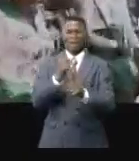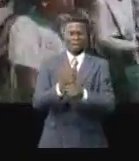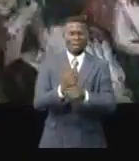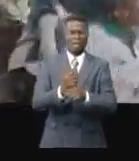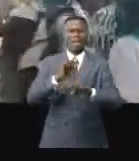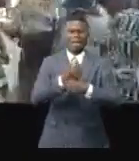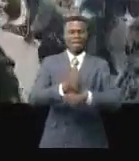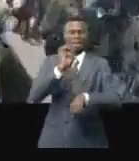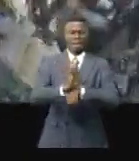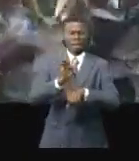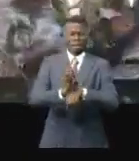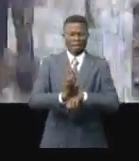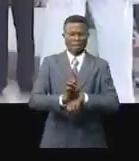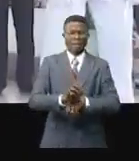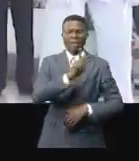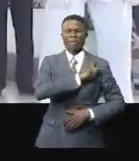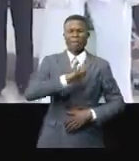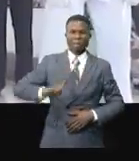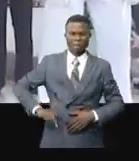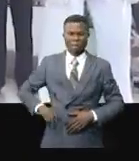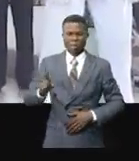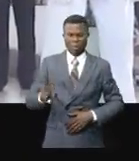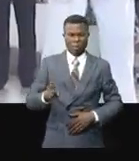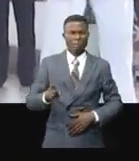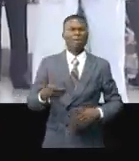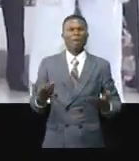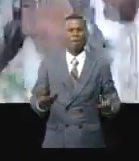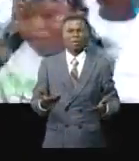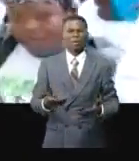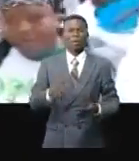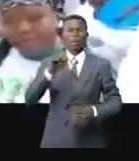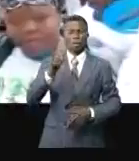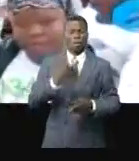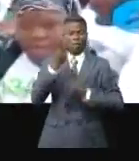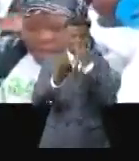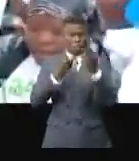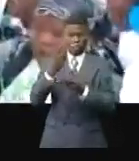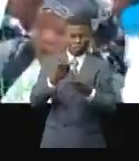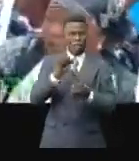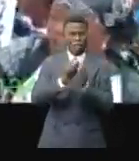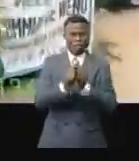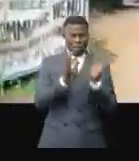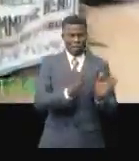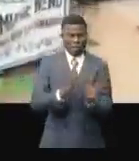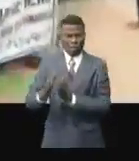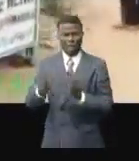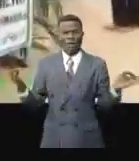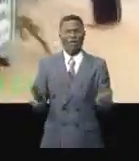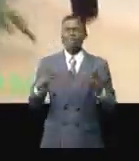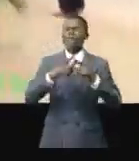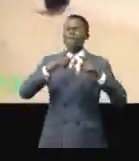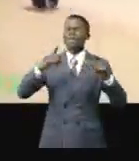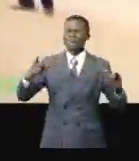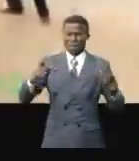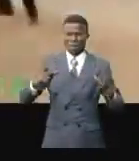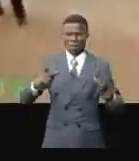de Jésus-Christ sur la terre par son envoyé spécial Simon Kimbangu. Ce carnaval s'inscrit dans le cadre des préparatifs de cette solennité riche en